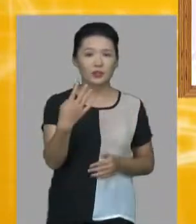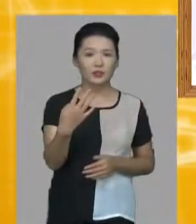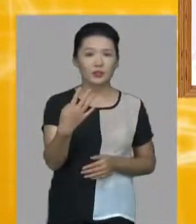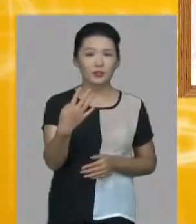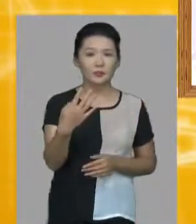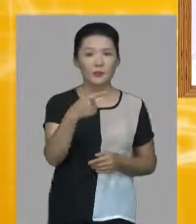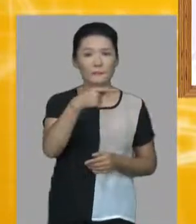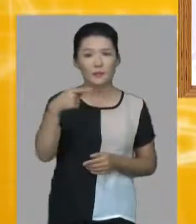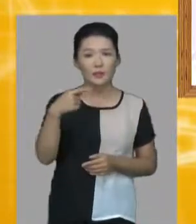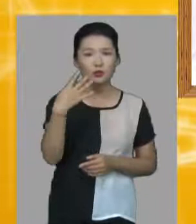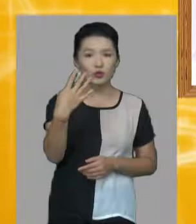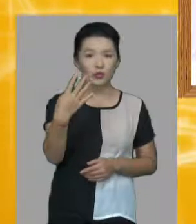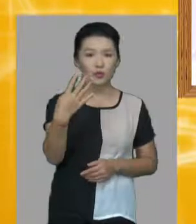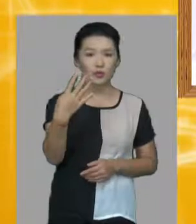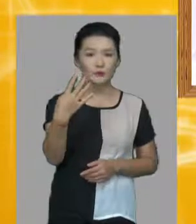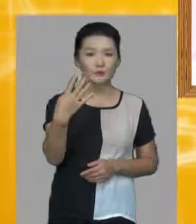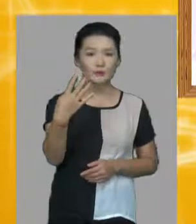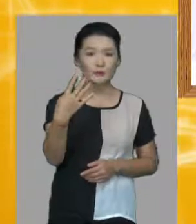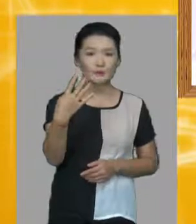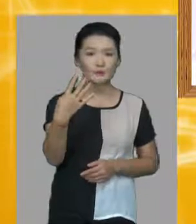74 минус 4.